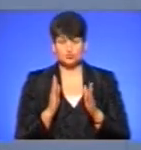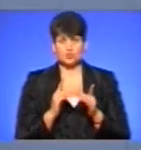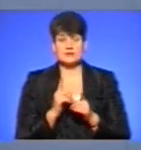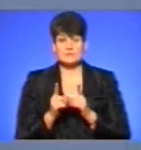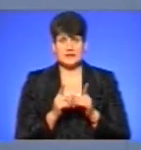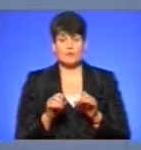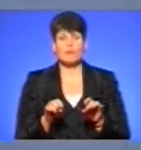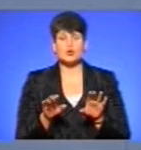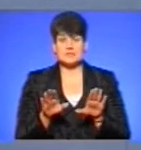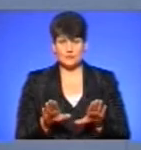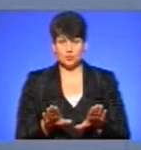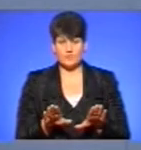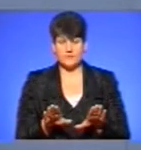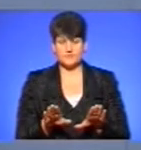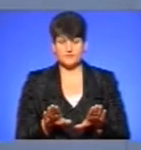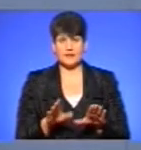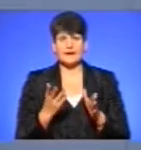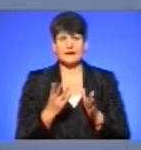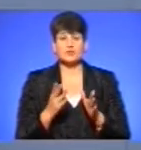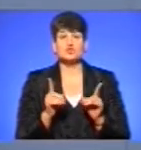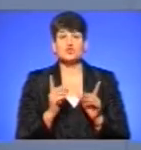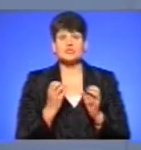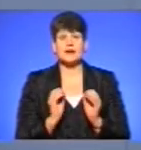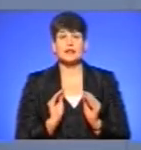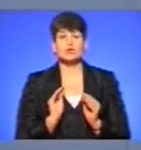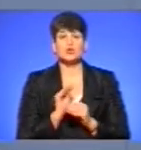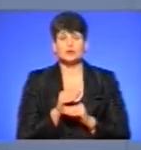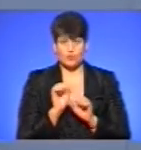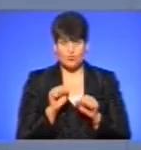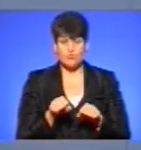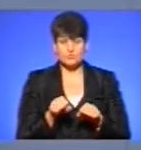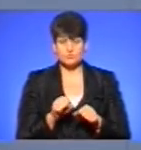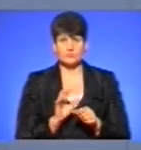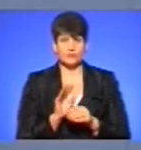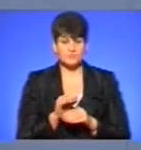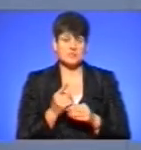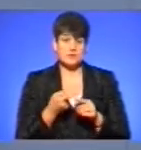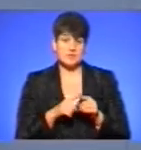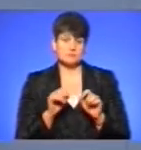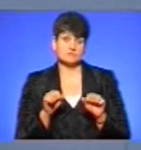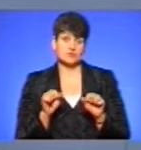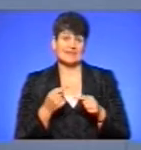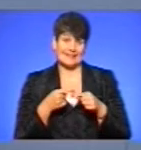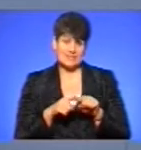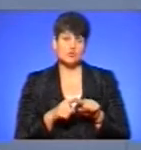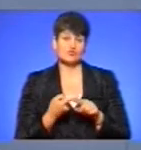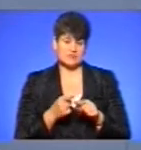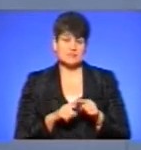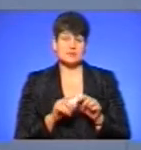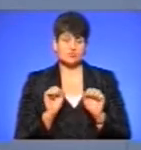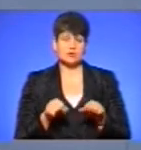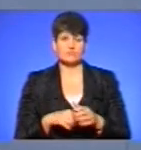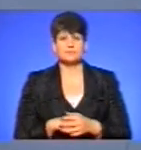постанові, які дані можна буде ще додатково заносити, так, я думаю, що це можливо. Технічно це однозначно буде